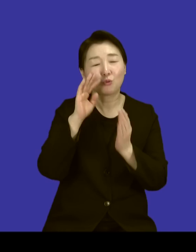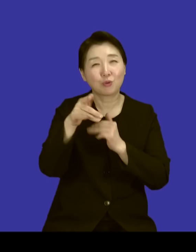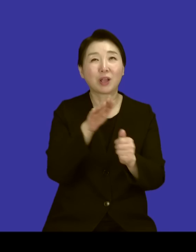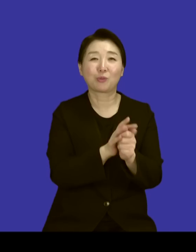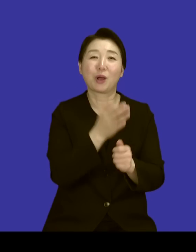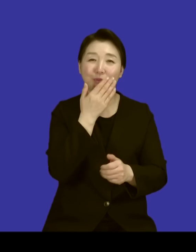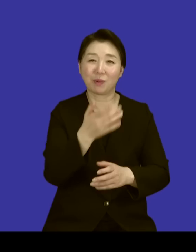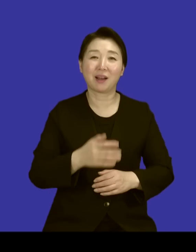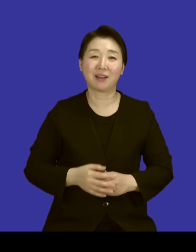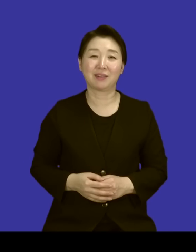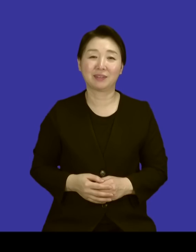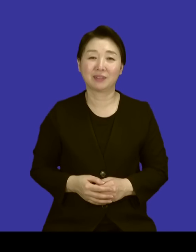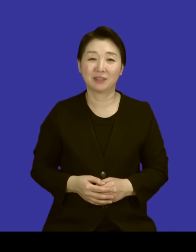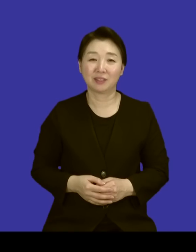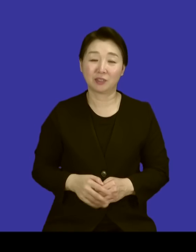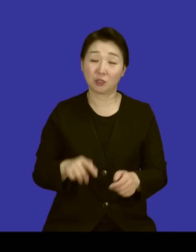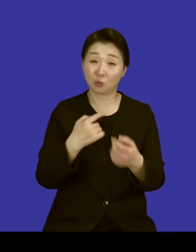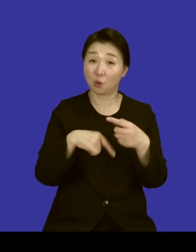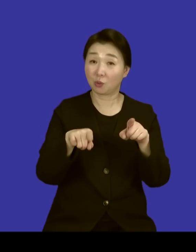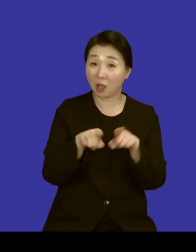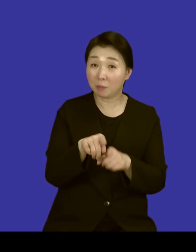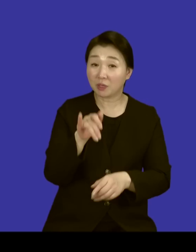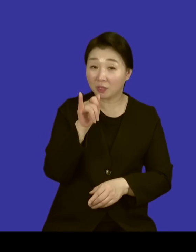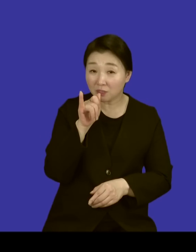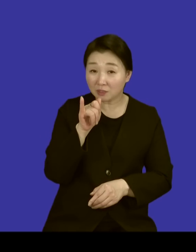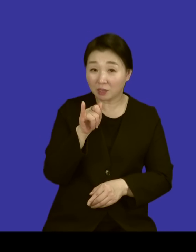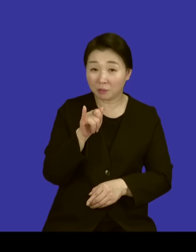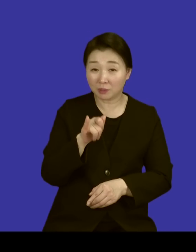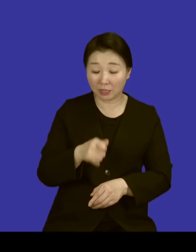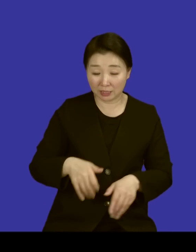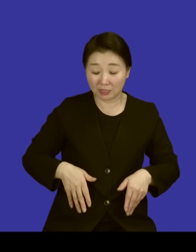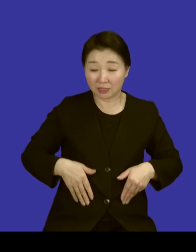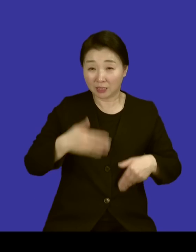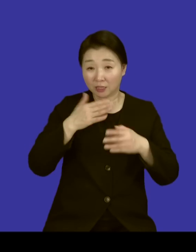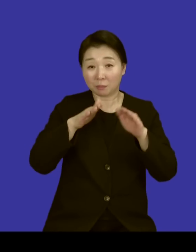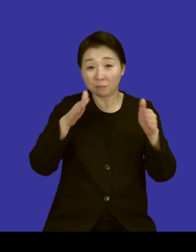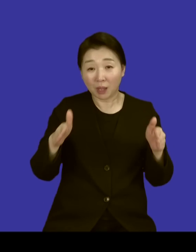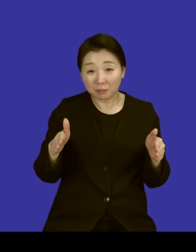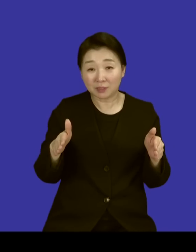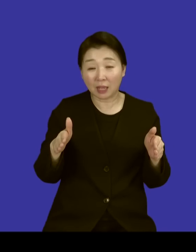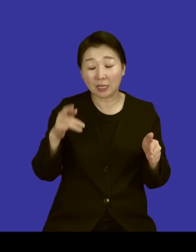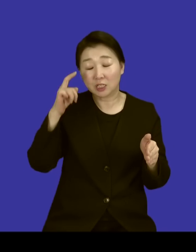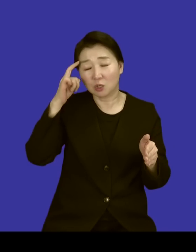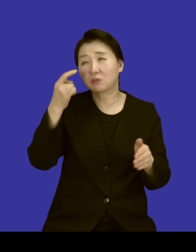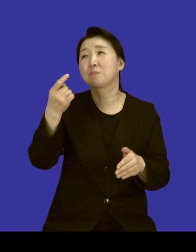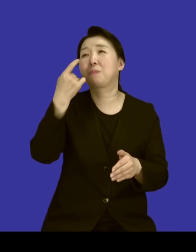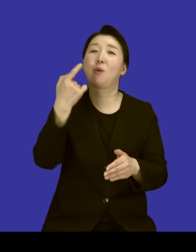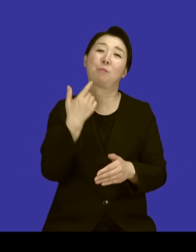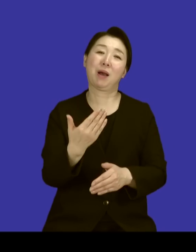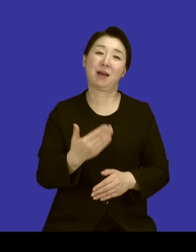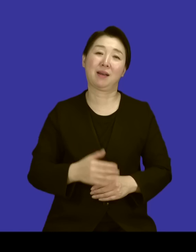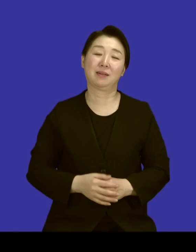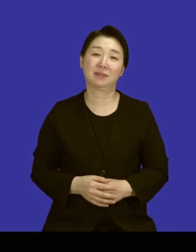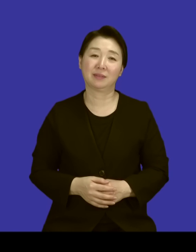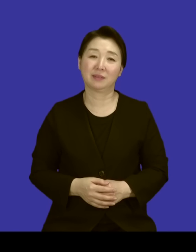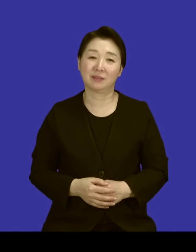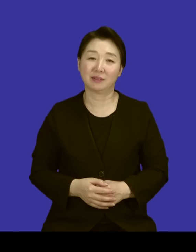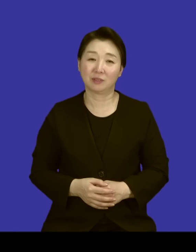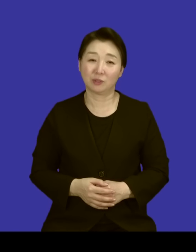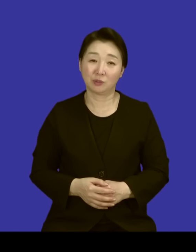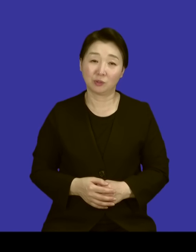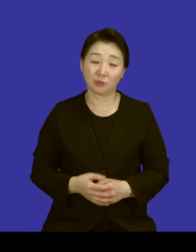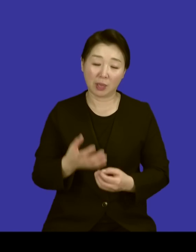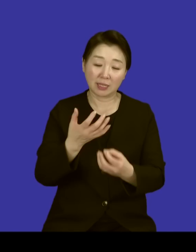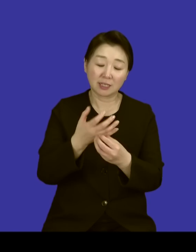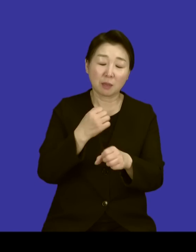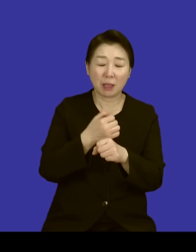그러니까 무엇보다 또 이 교육도 같이 받으니까 이 따뜻한 밥상, 이 식당의 정신 같은 거. 그럼요. 그거 그게 제일 중요할 것 중요해요. 같아요, 그죠? 그렇겠네요. 사실은 찌개 만드는